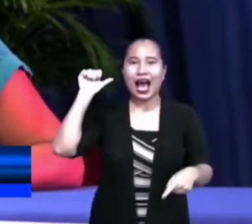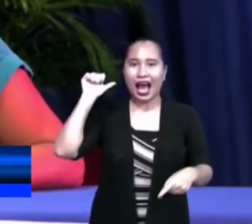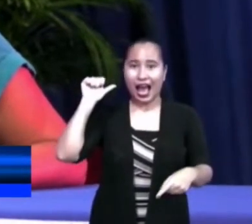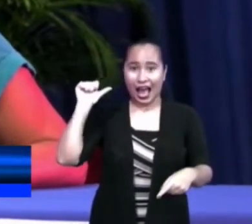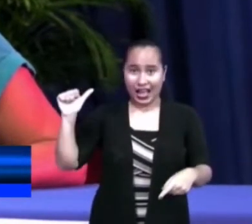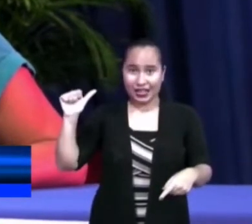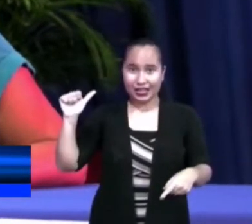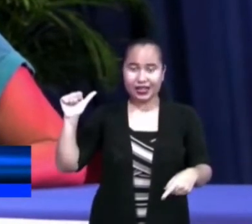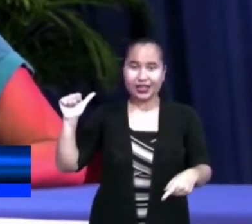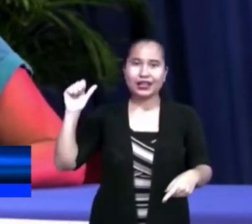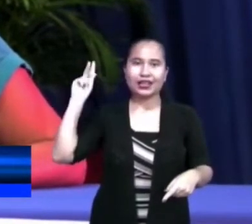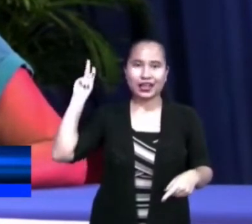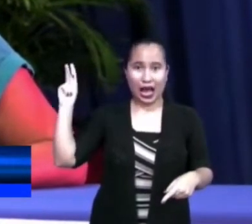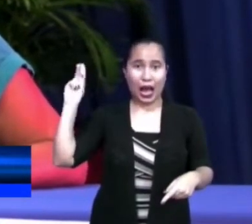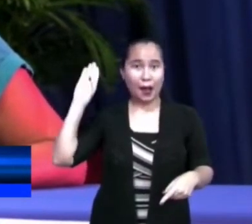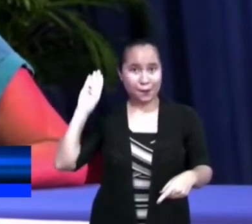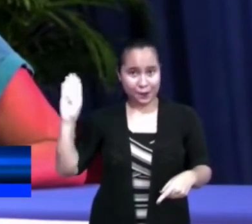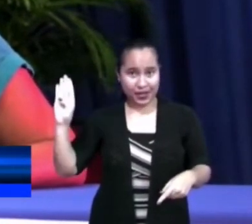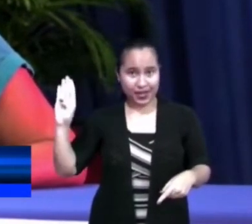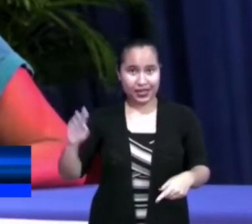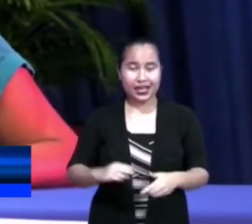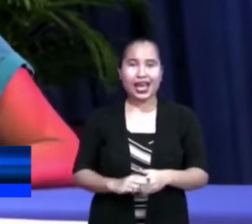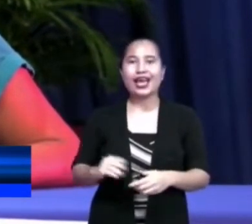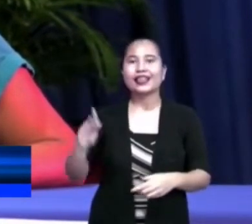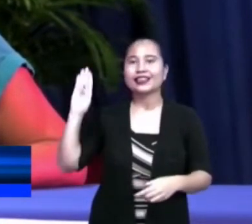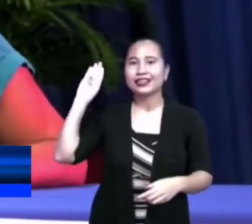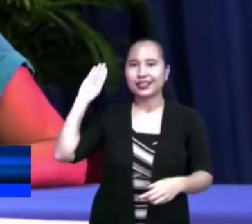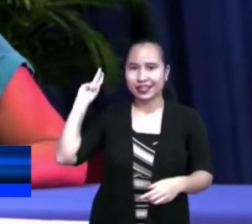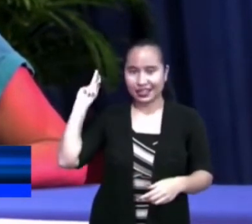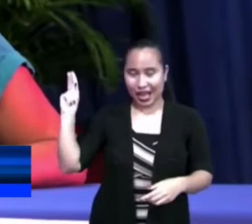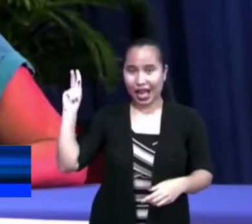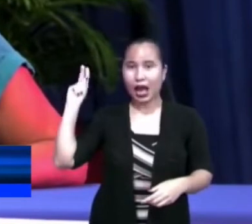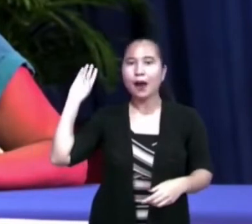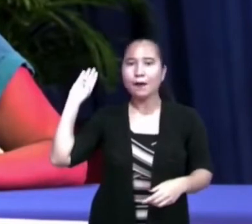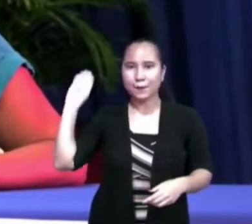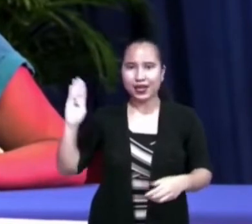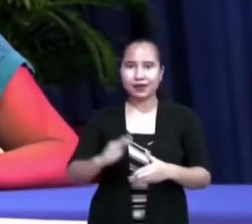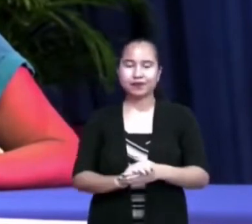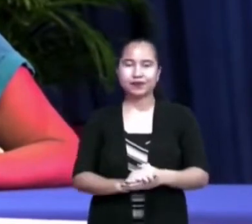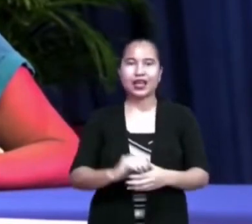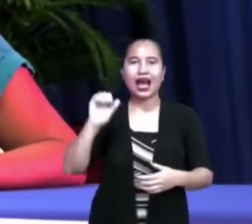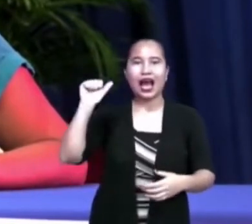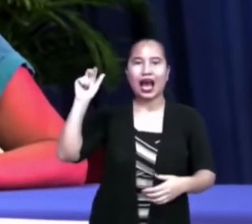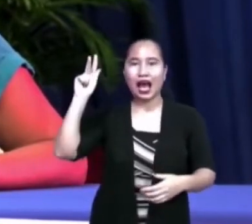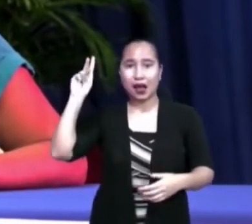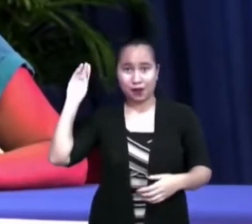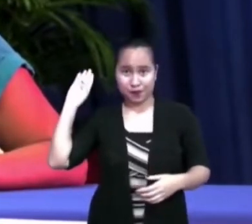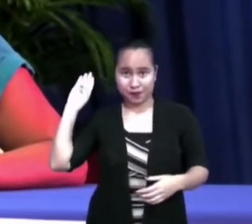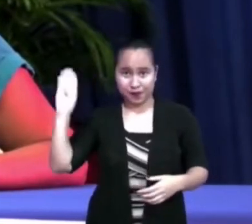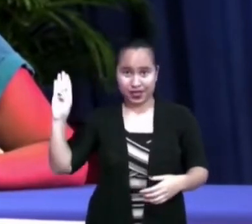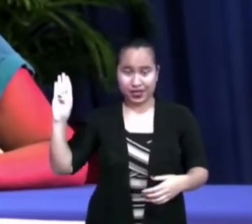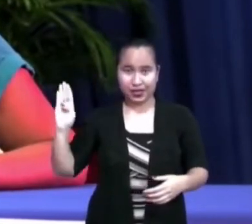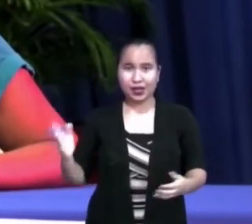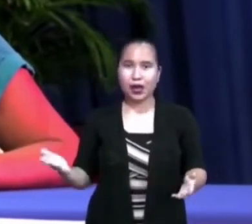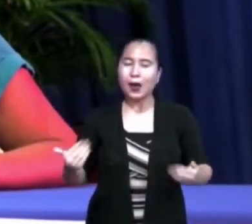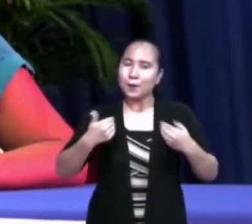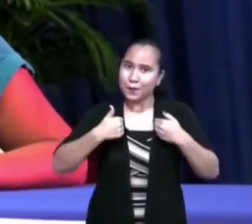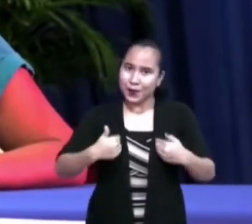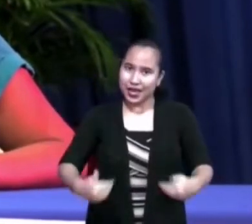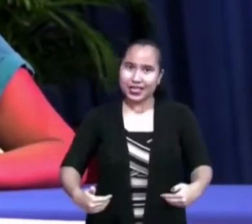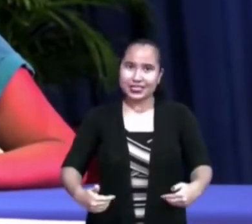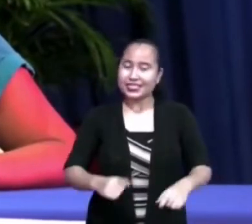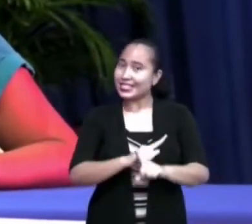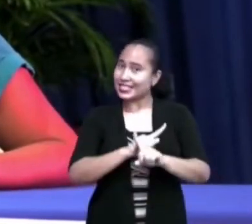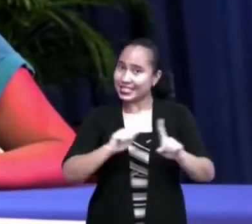kinderbijslag AKB en kinderbijslag KB. AKB is voor mensen die niet via hun